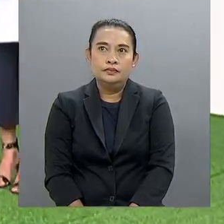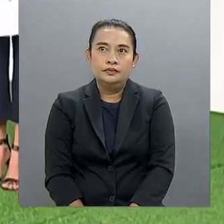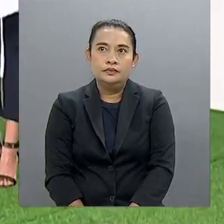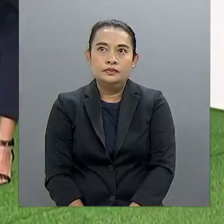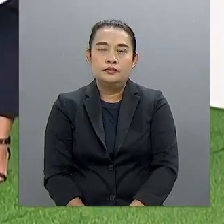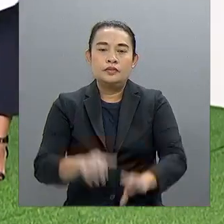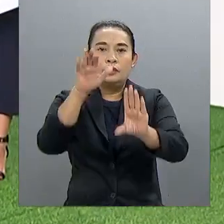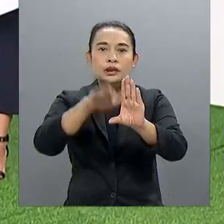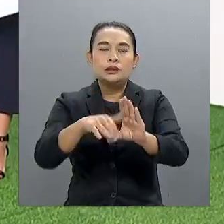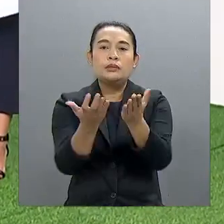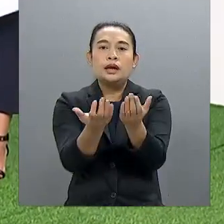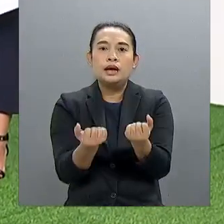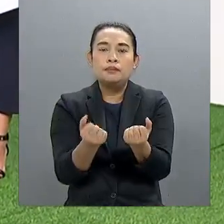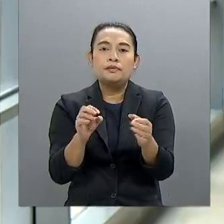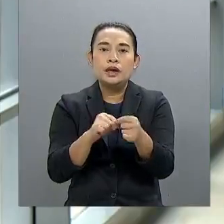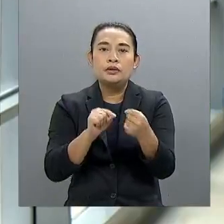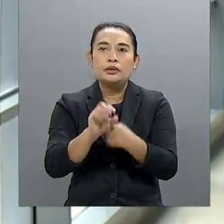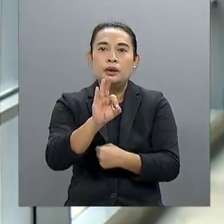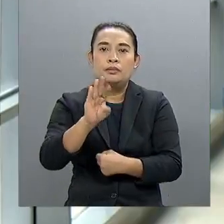คะแล้วก็พาไปชมภาพบรรยากาศในวันงวดวันนั้นด้วยนะคะสรุปมากๆเลยค่ะหลังจากที่มีการเปิดรับสมัครหาทางทางทางFacebook